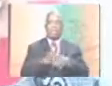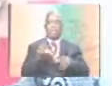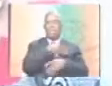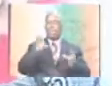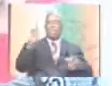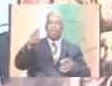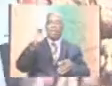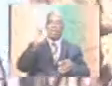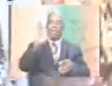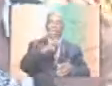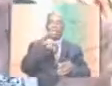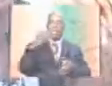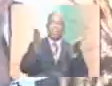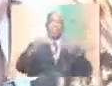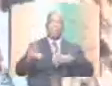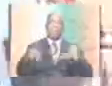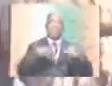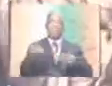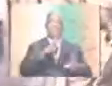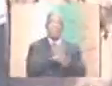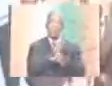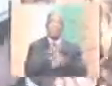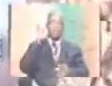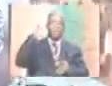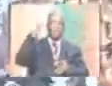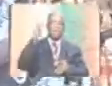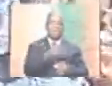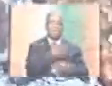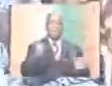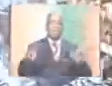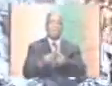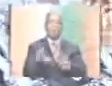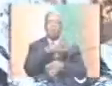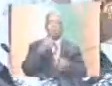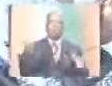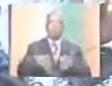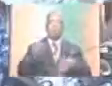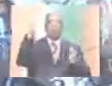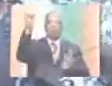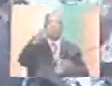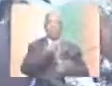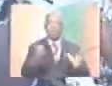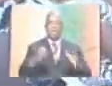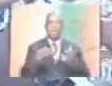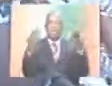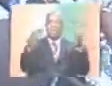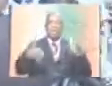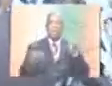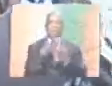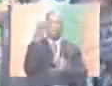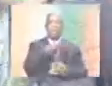actives du PDCI qui veut jouer un rôle historique à l'image des pionnières de ce parti compte multiplier